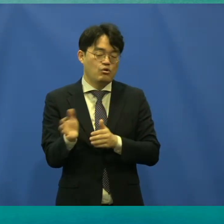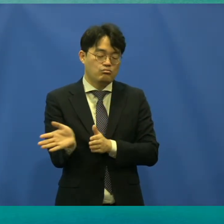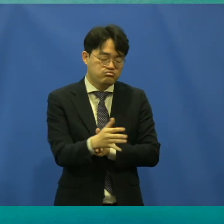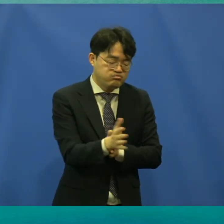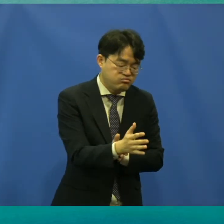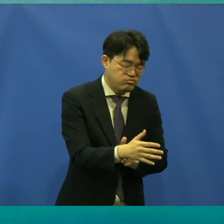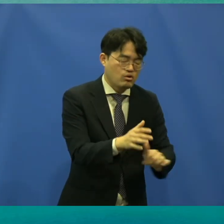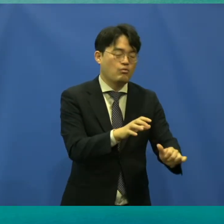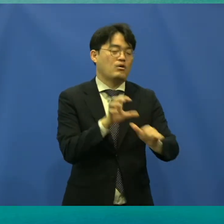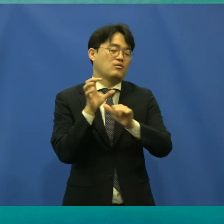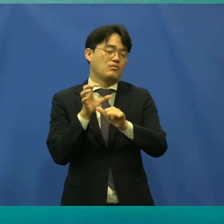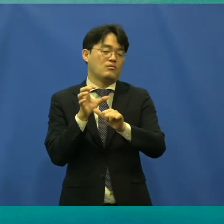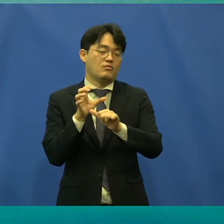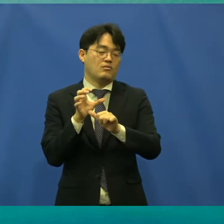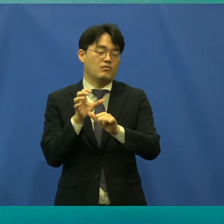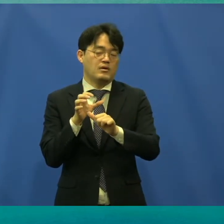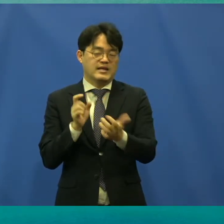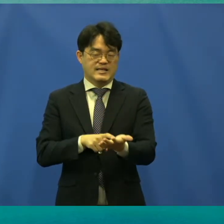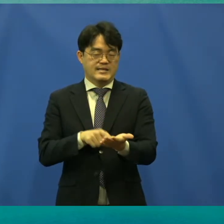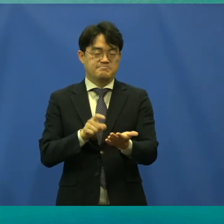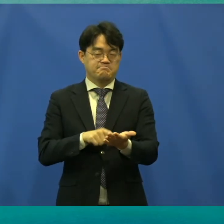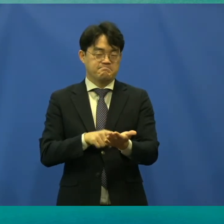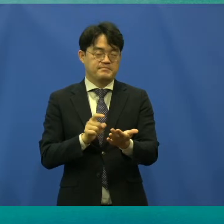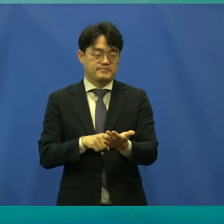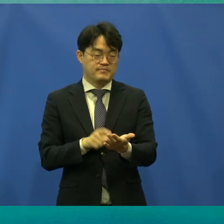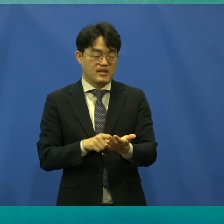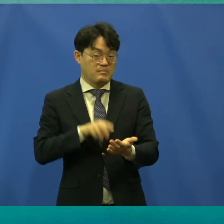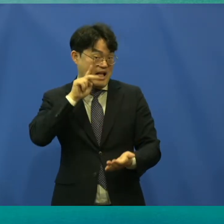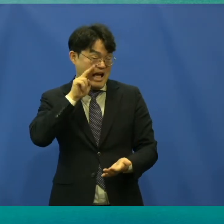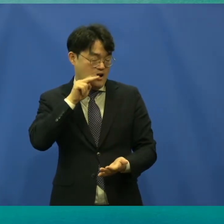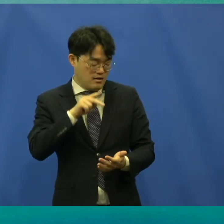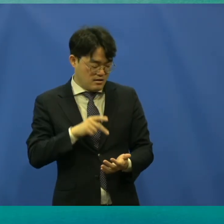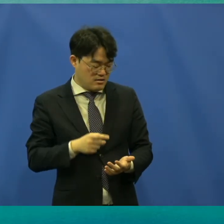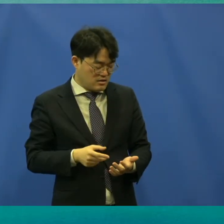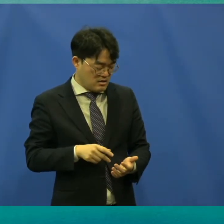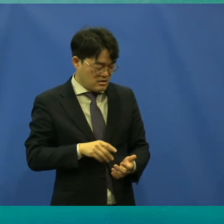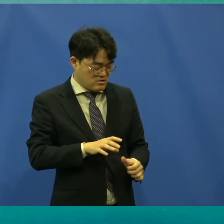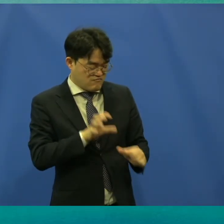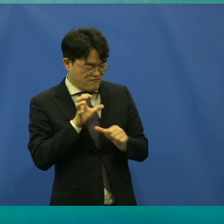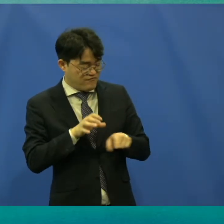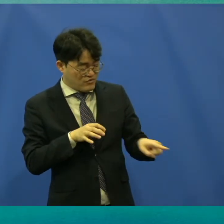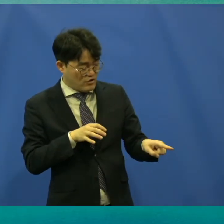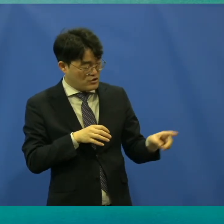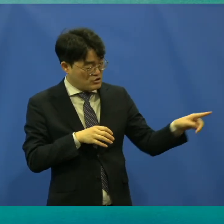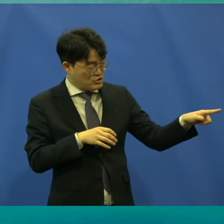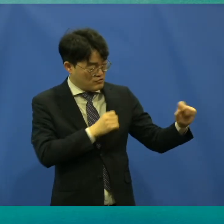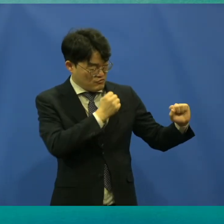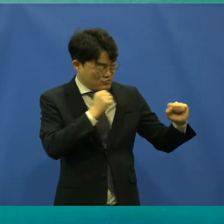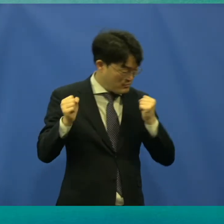응급 조치를 하는 겁니다. 더 큰 불상사를 막기 위한 하나님의 처방.